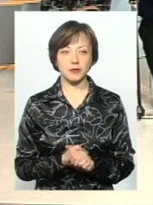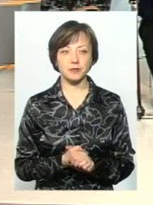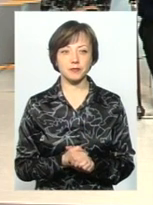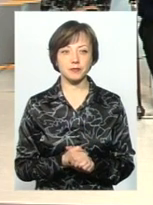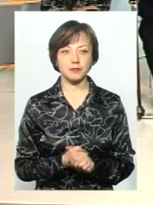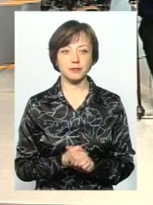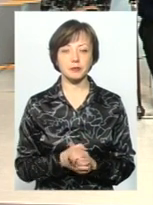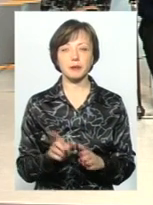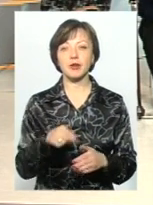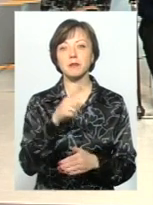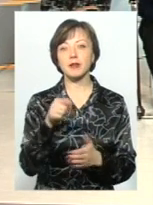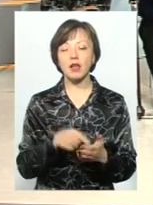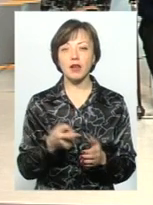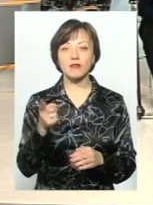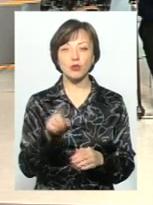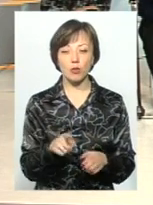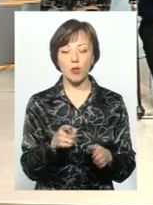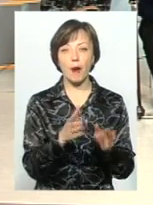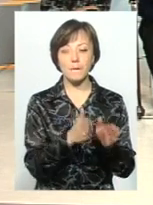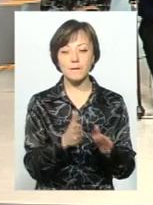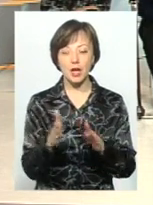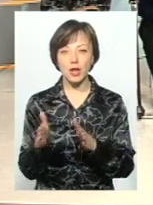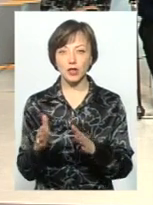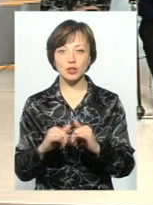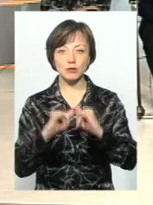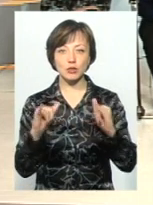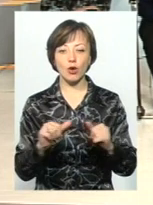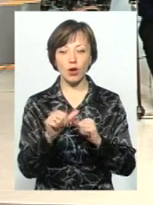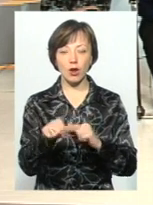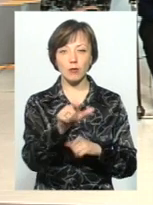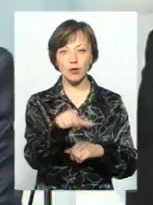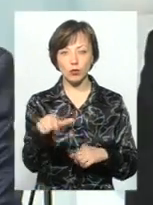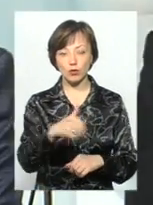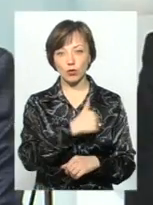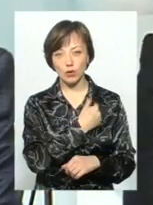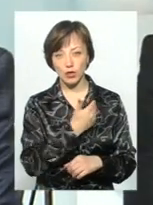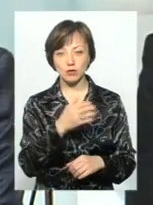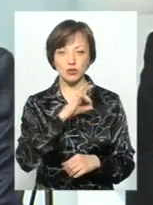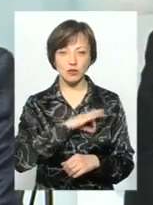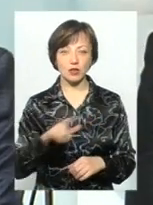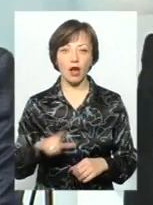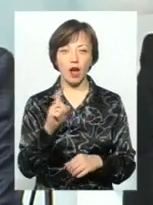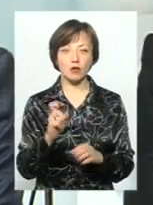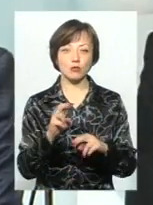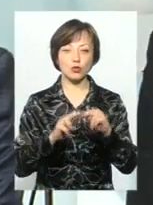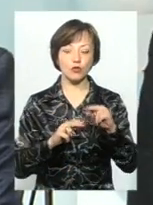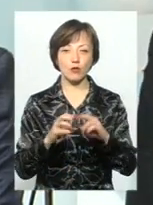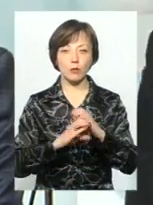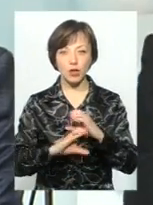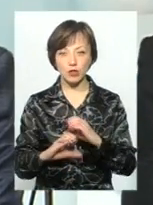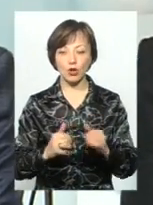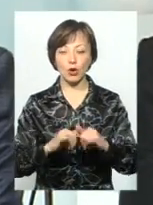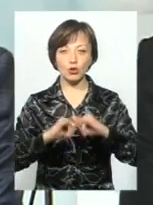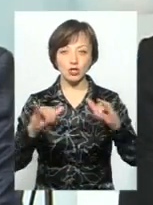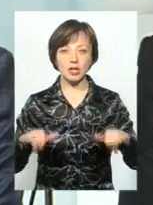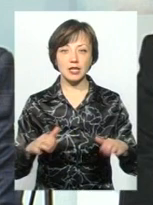тому, що мережі на сьогоднішній день вони збільшуються, тому що окремі абоненти, які мають бажання споживати газ, вони будують мережі і